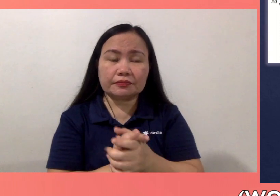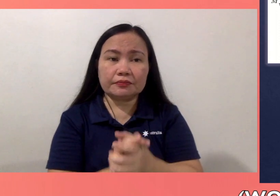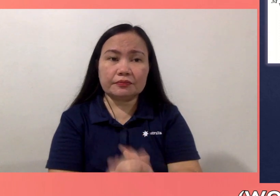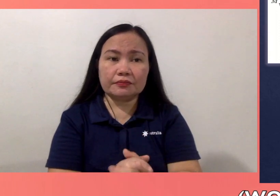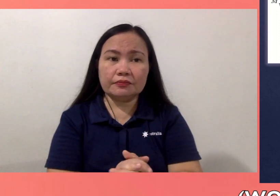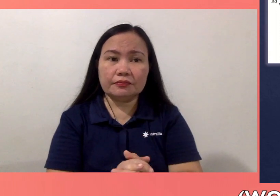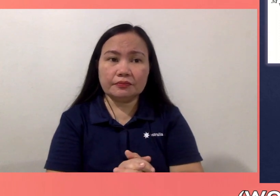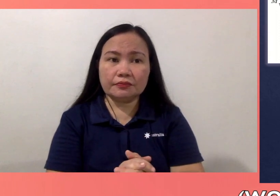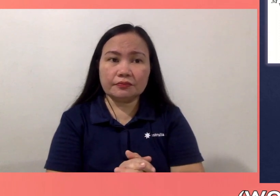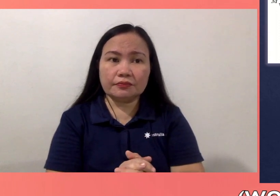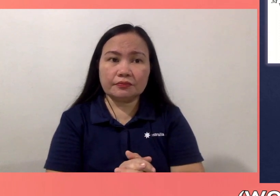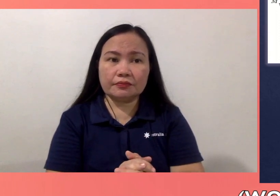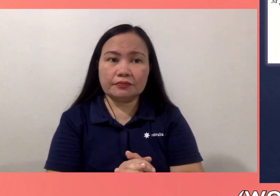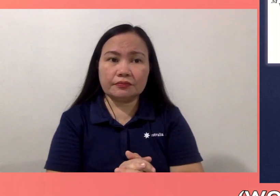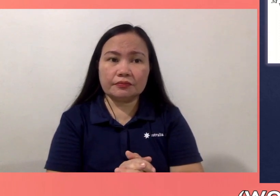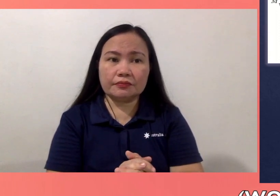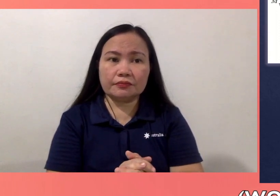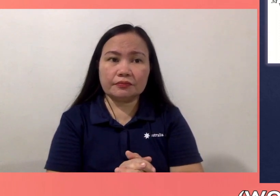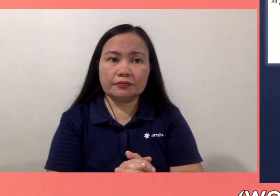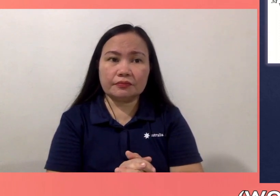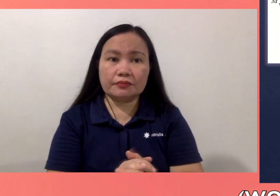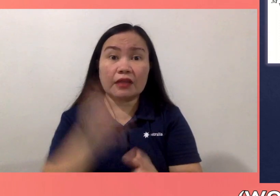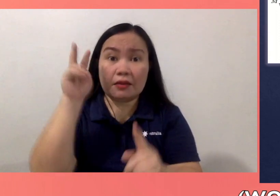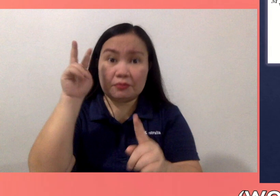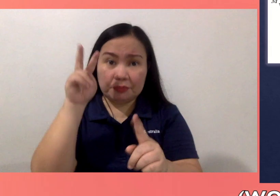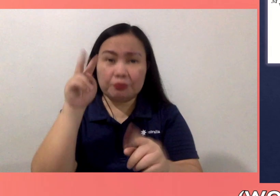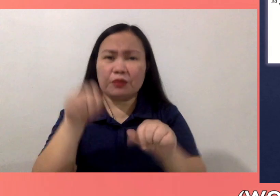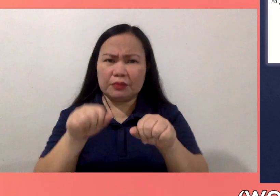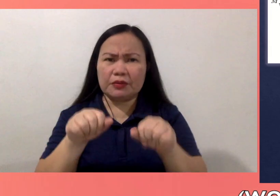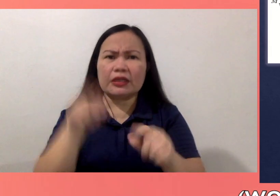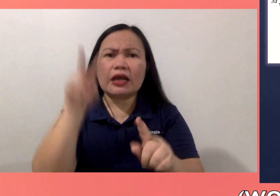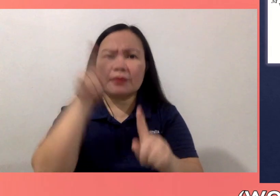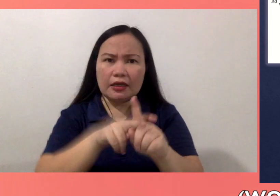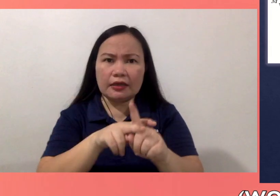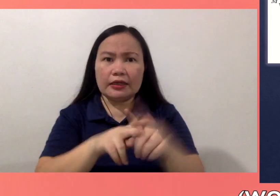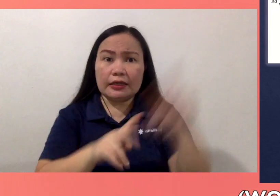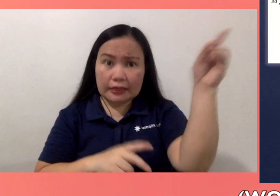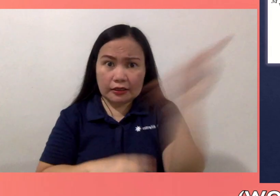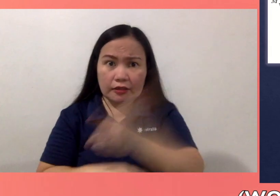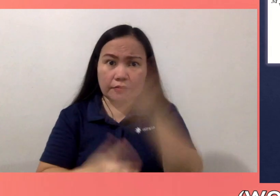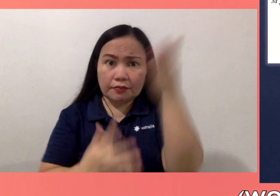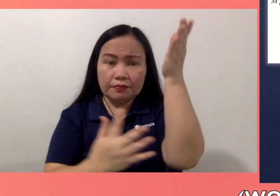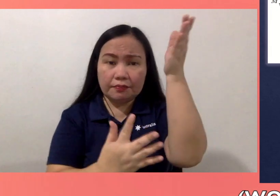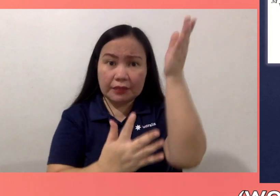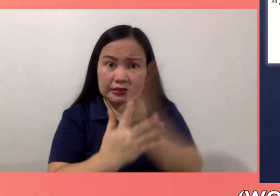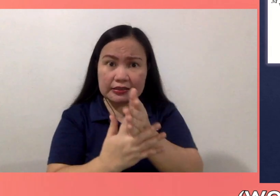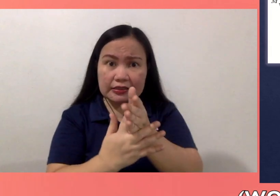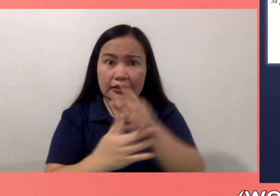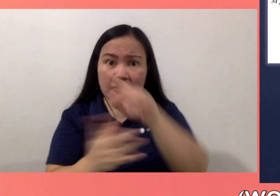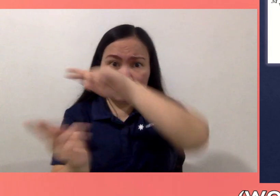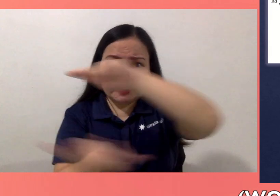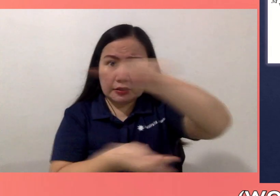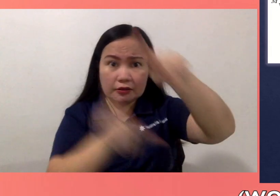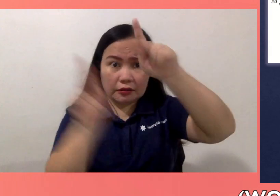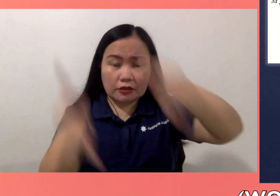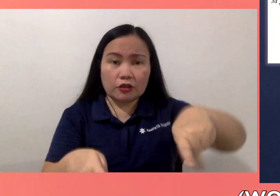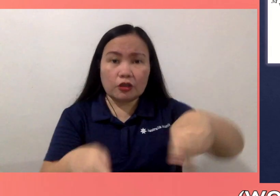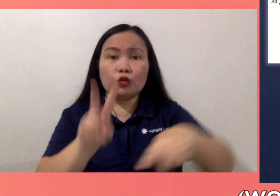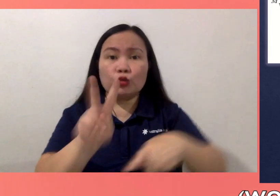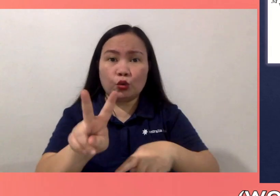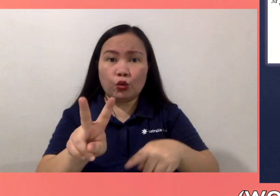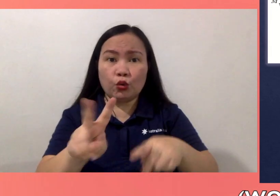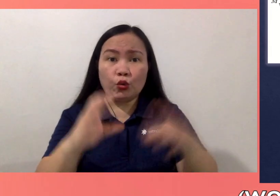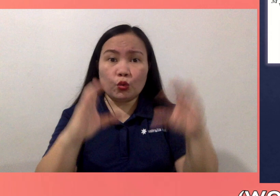itong pwede rin natin apply yung isa, no? The diagonal bisect the parallelogram into two